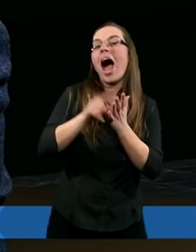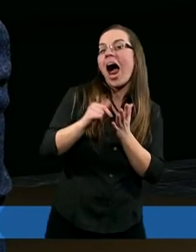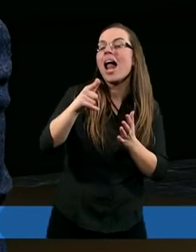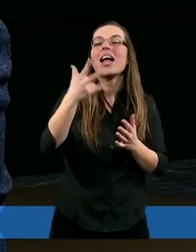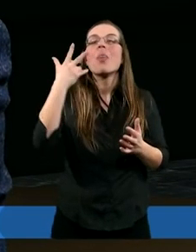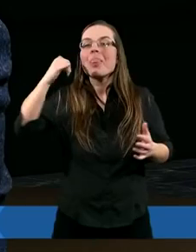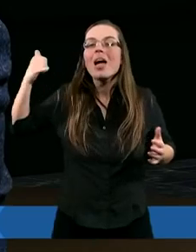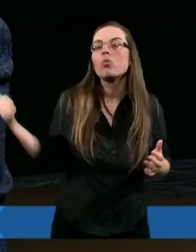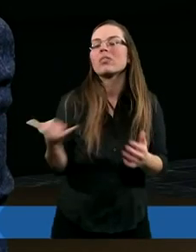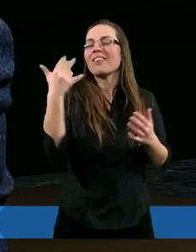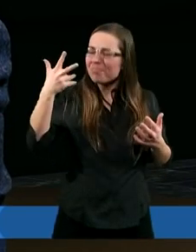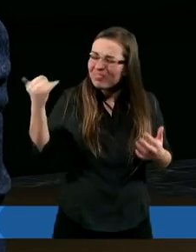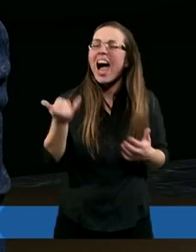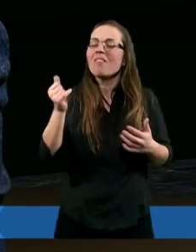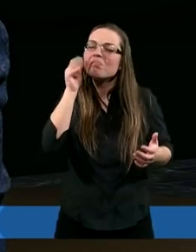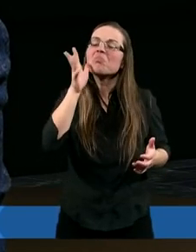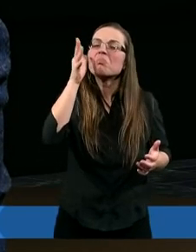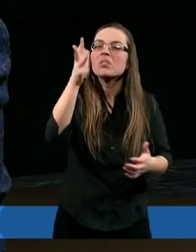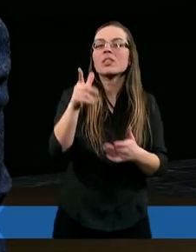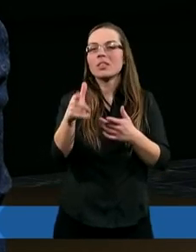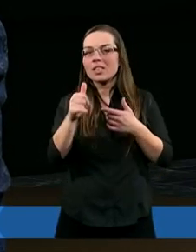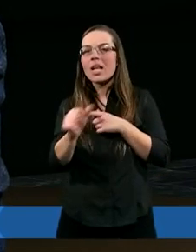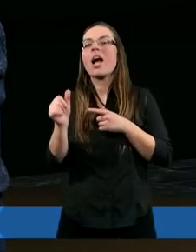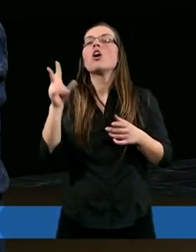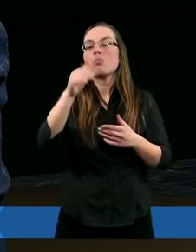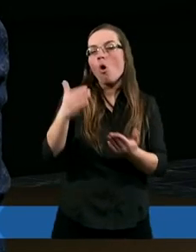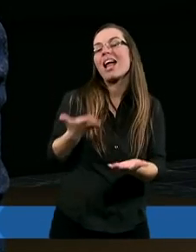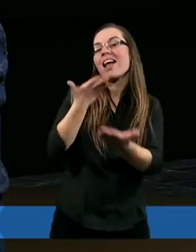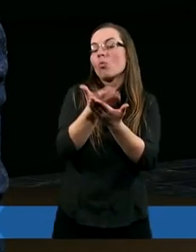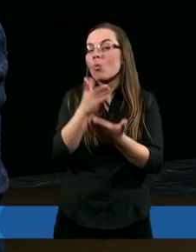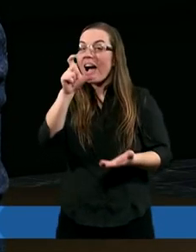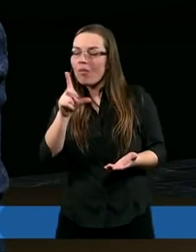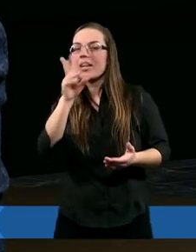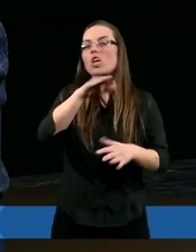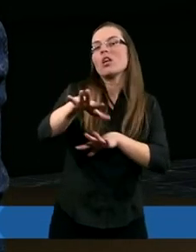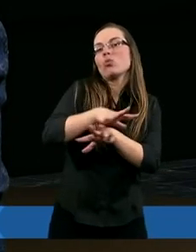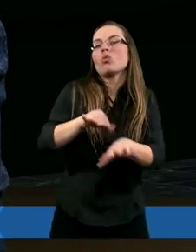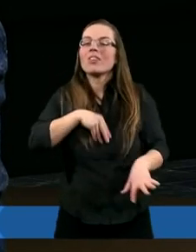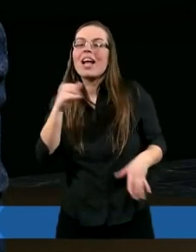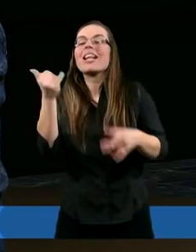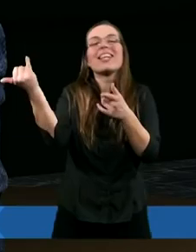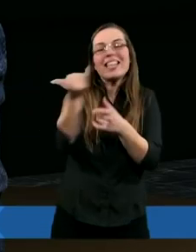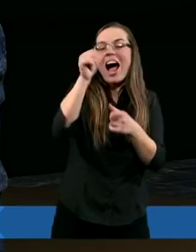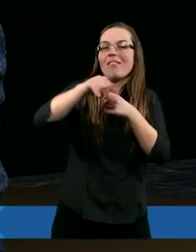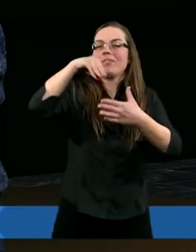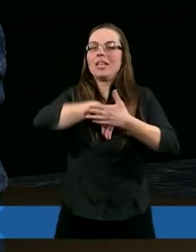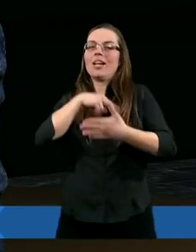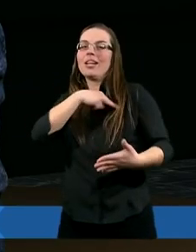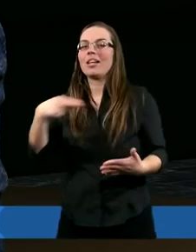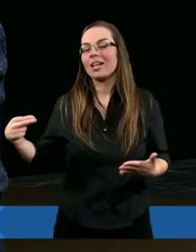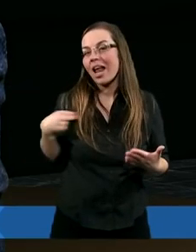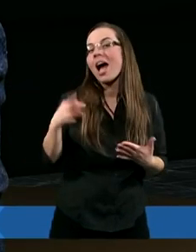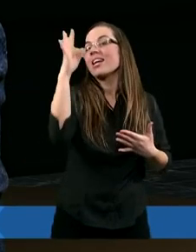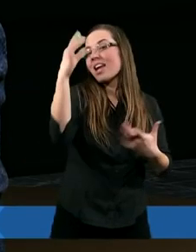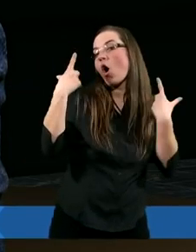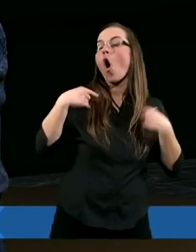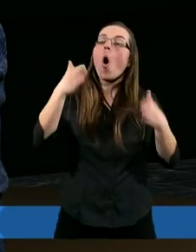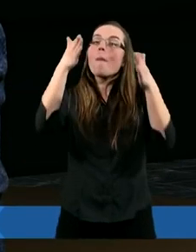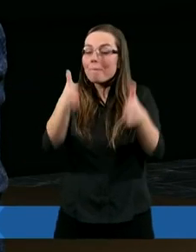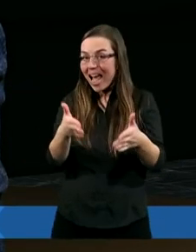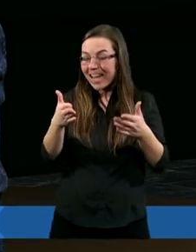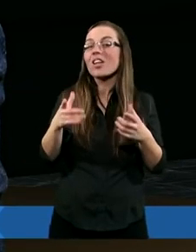ale nieustalne. Może też to sugerować, że Duch Święty jest zawsze z nami. Jego